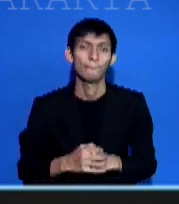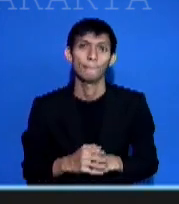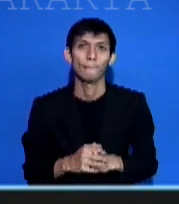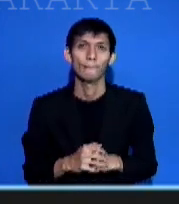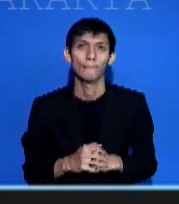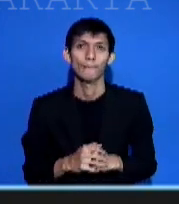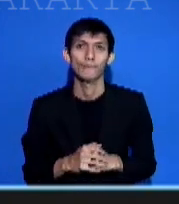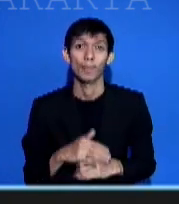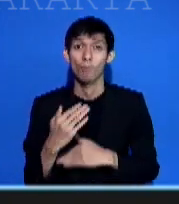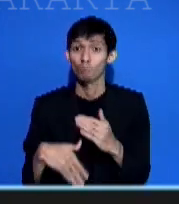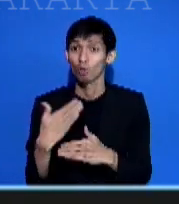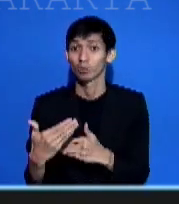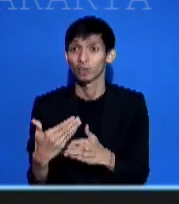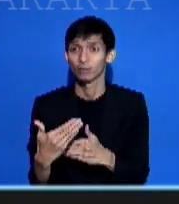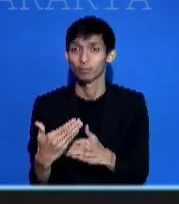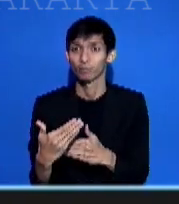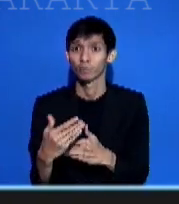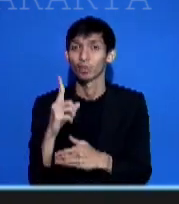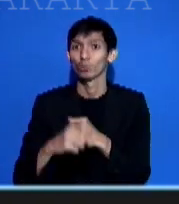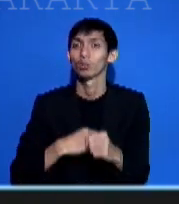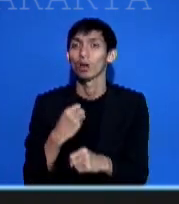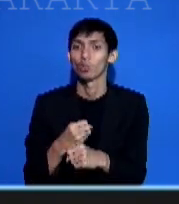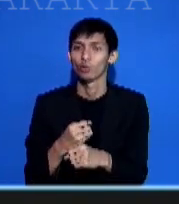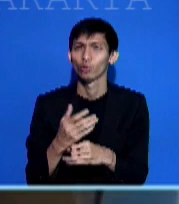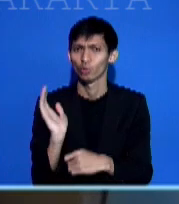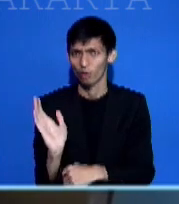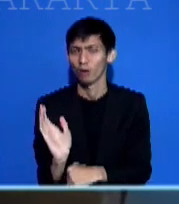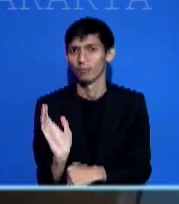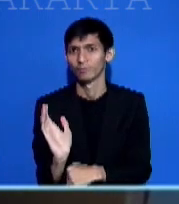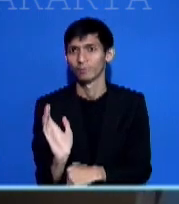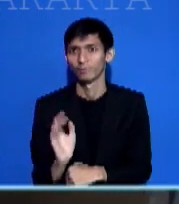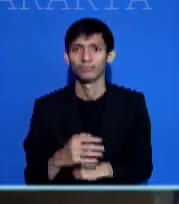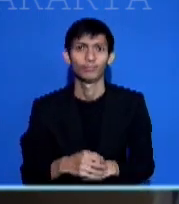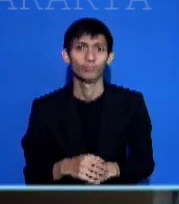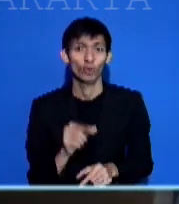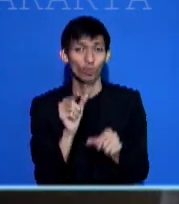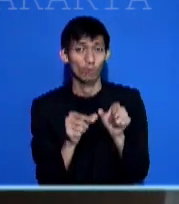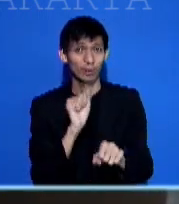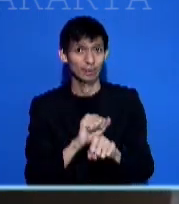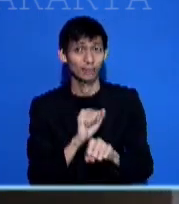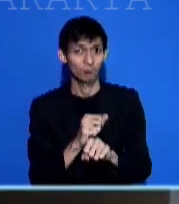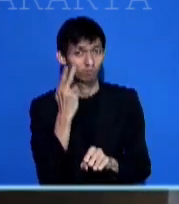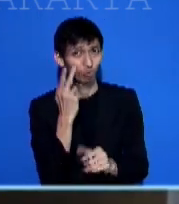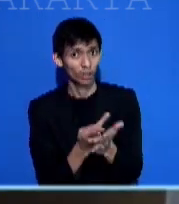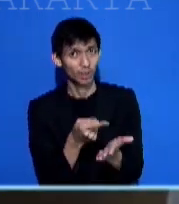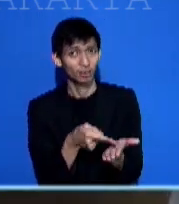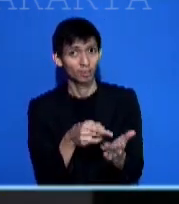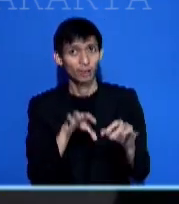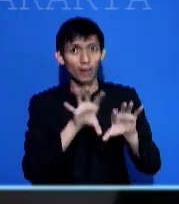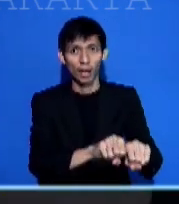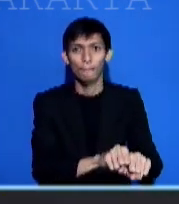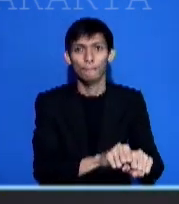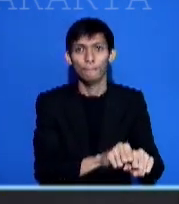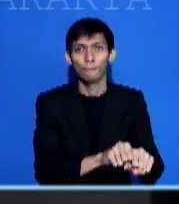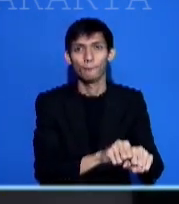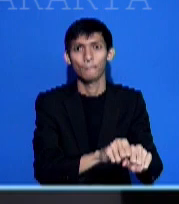Sudah berjalan menurut pengakuannya selama 1 tahun terakhir. Petugas juga menyita barang bukti 588 tabung